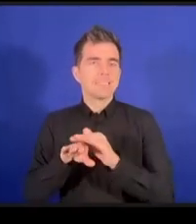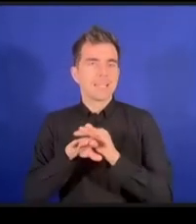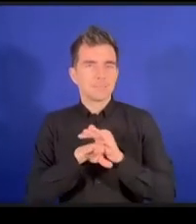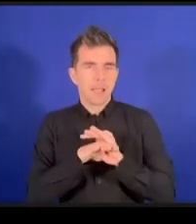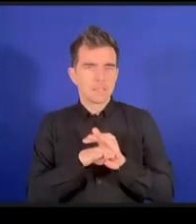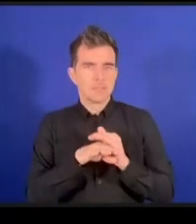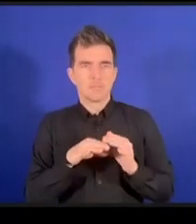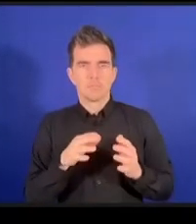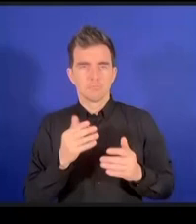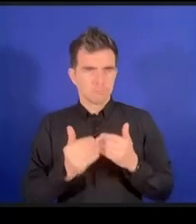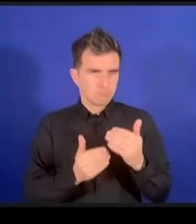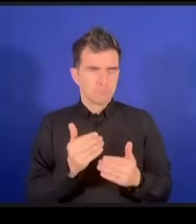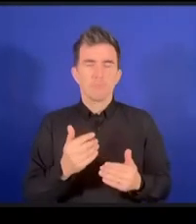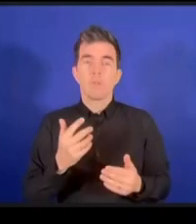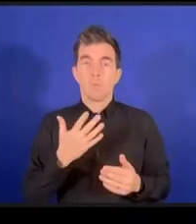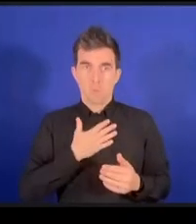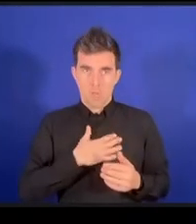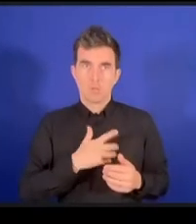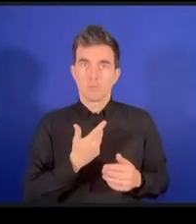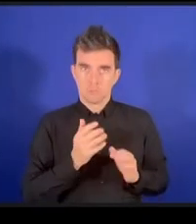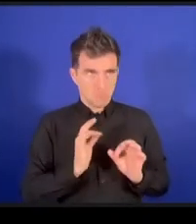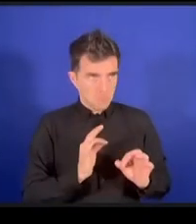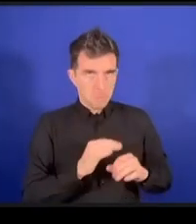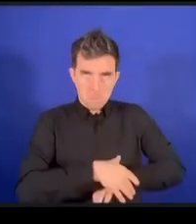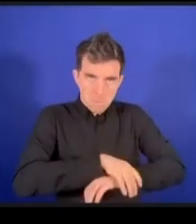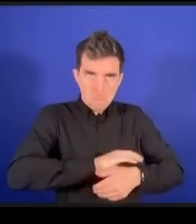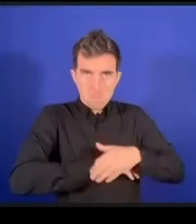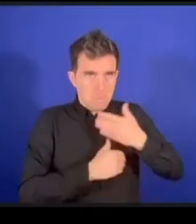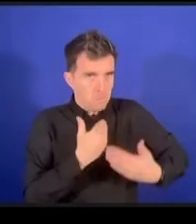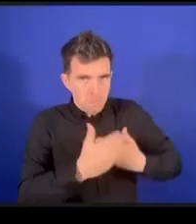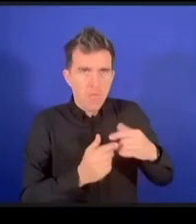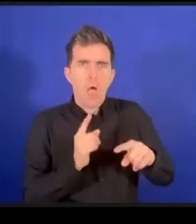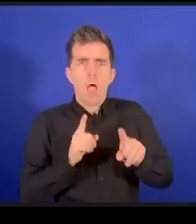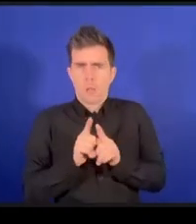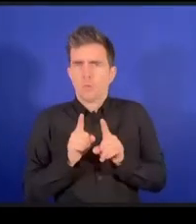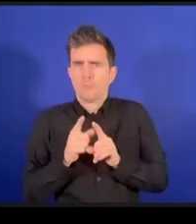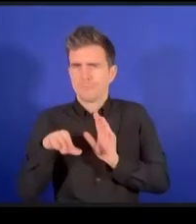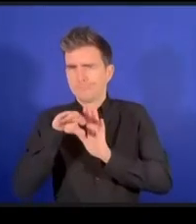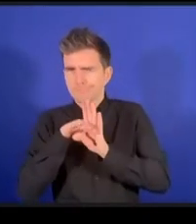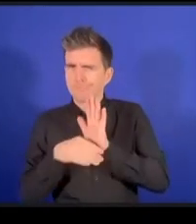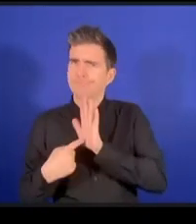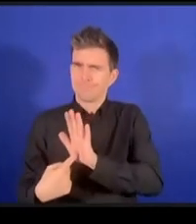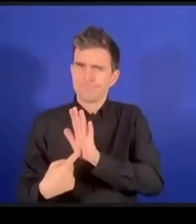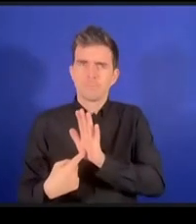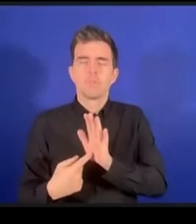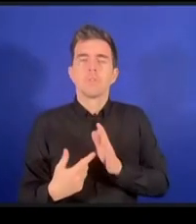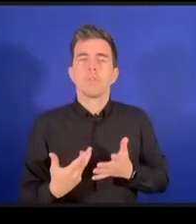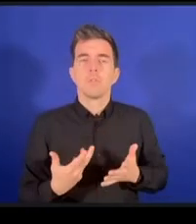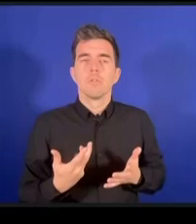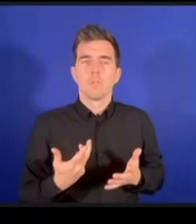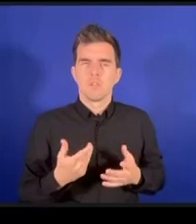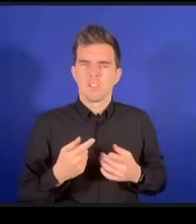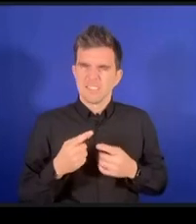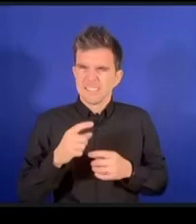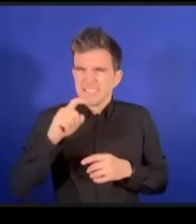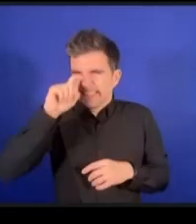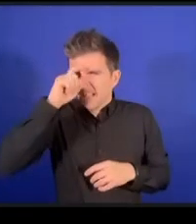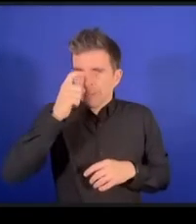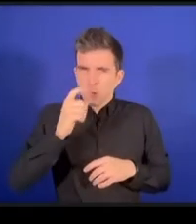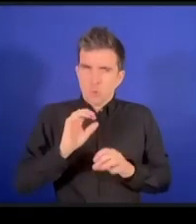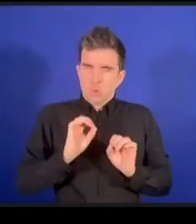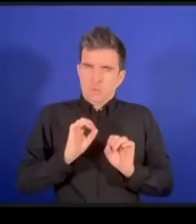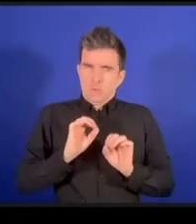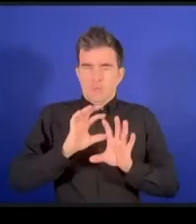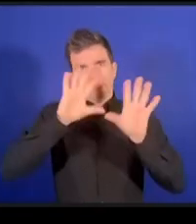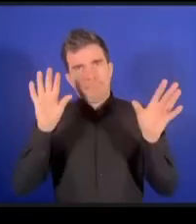разные инструменты поэтому сложно дать некий общий ответ по всем динамическим коалициям особенно когда речь идёт о